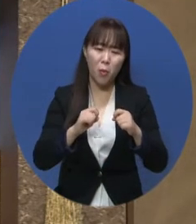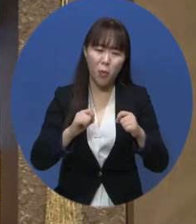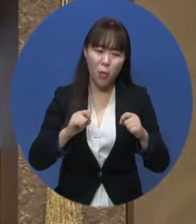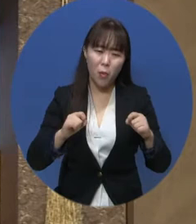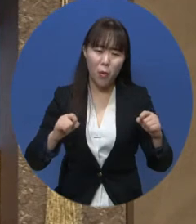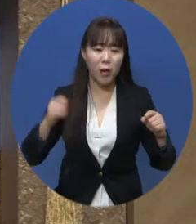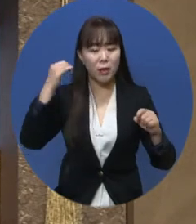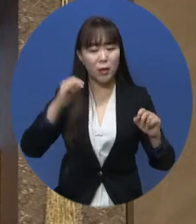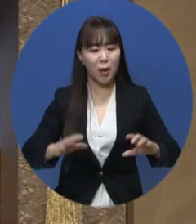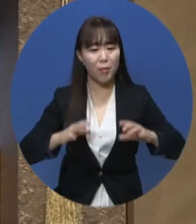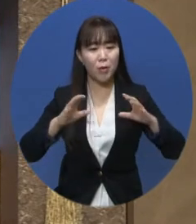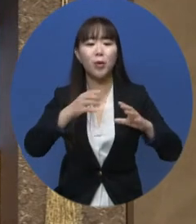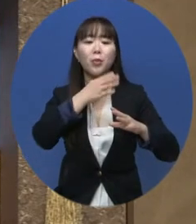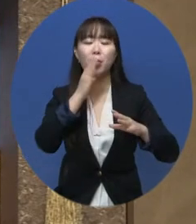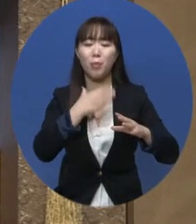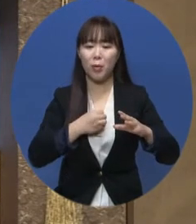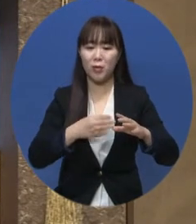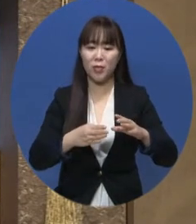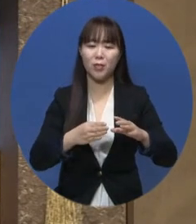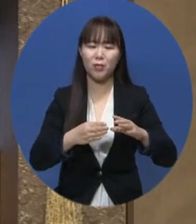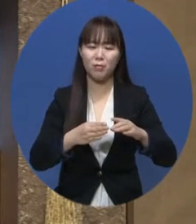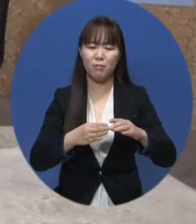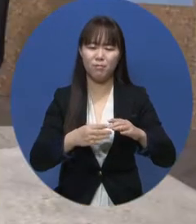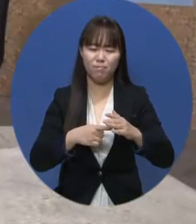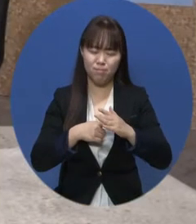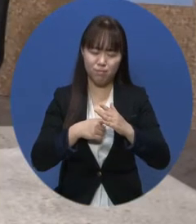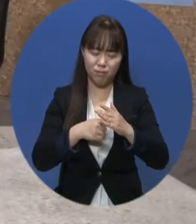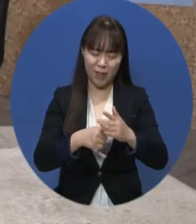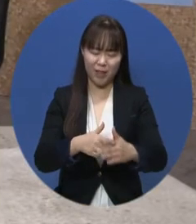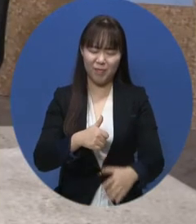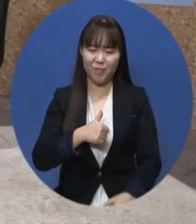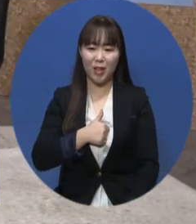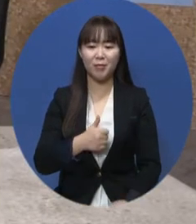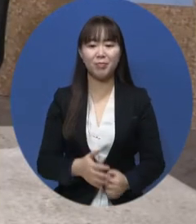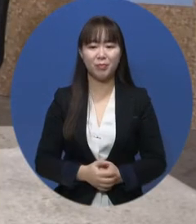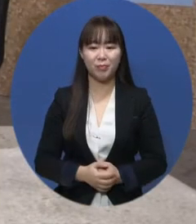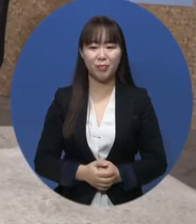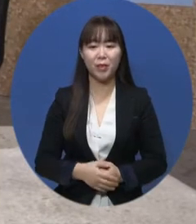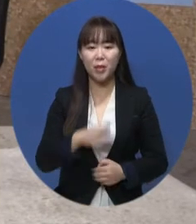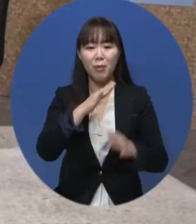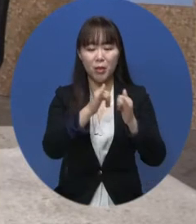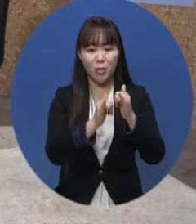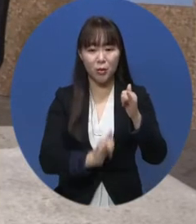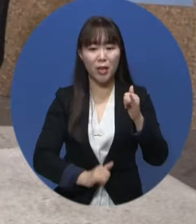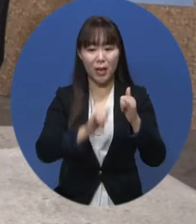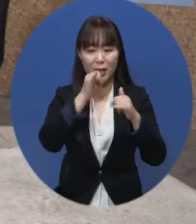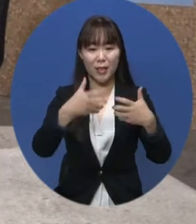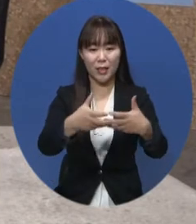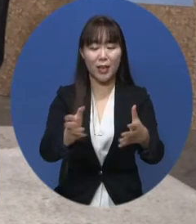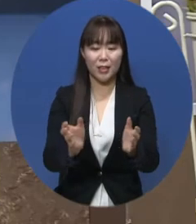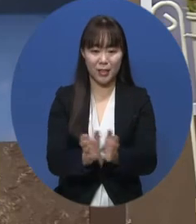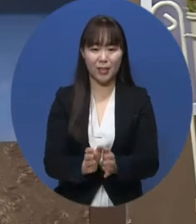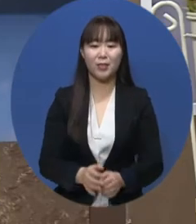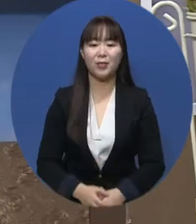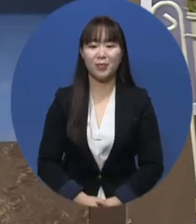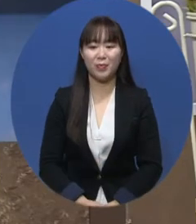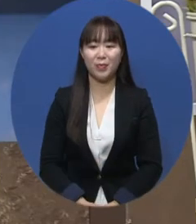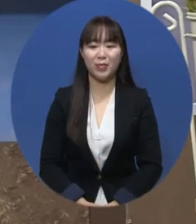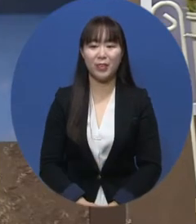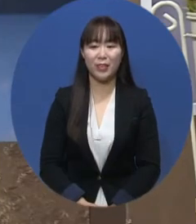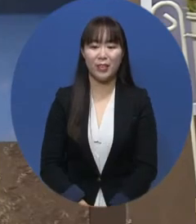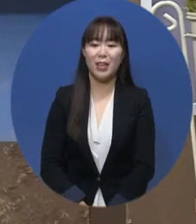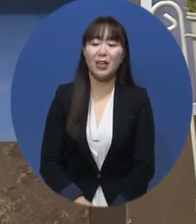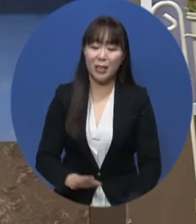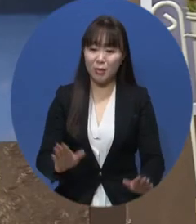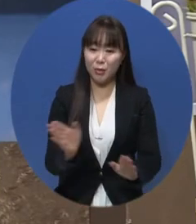대한민국의 노인 복지를 지켜왔다고 네. 자부할 수 있겠습니다. 예, 굉장히 또 역사가 있는 그런 예. 단체인데요. 예. 그럼